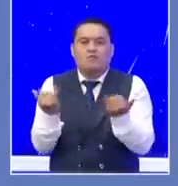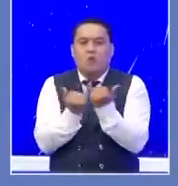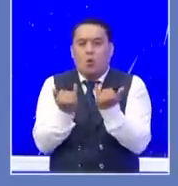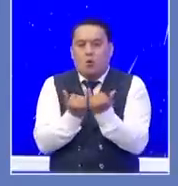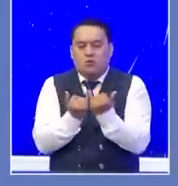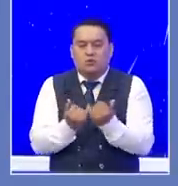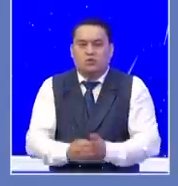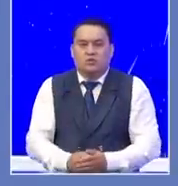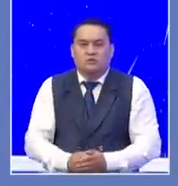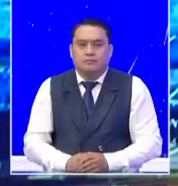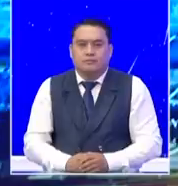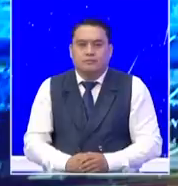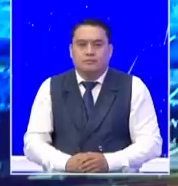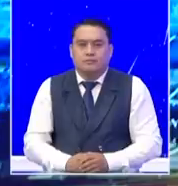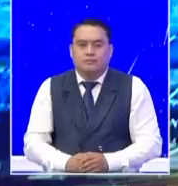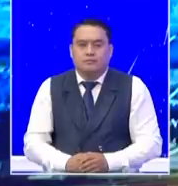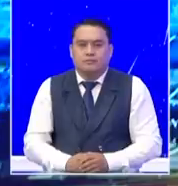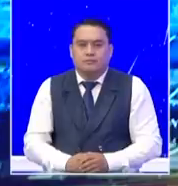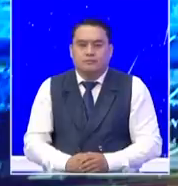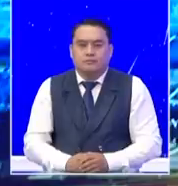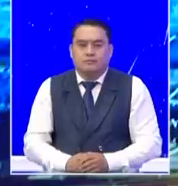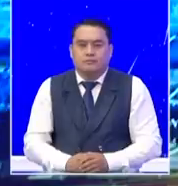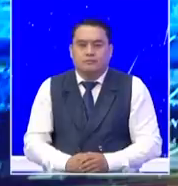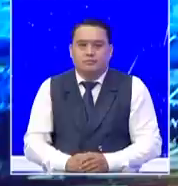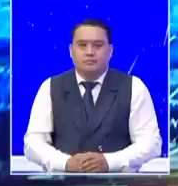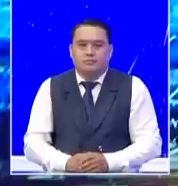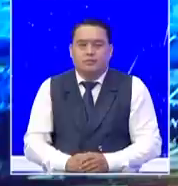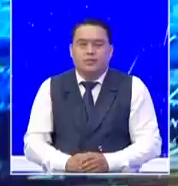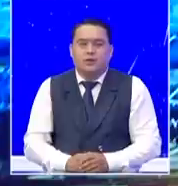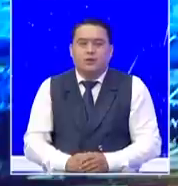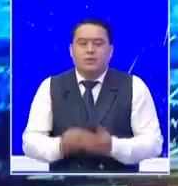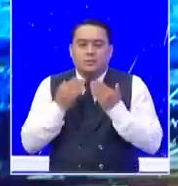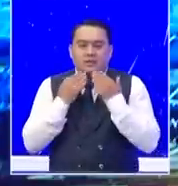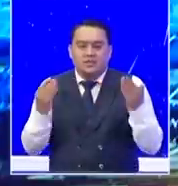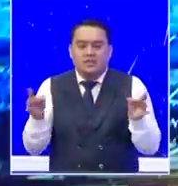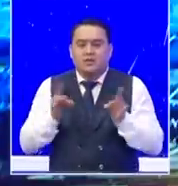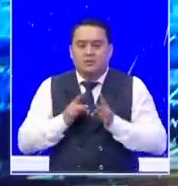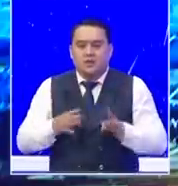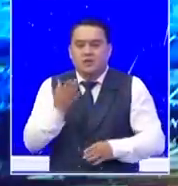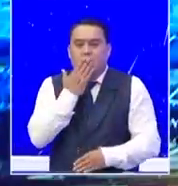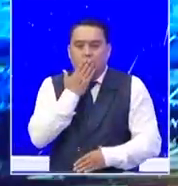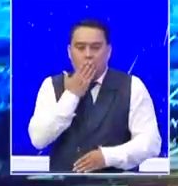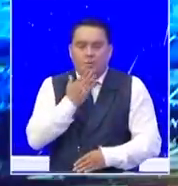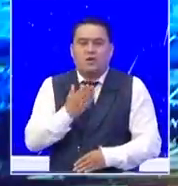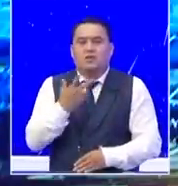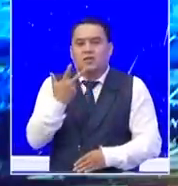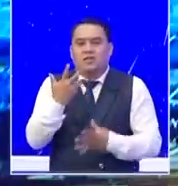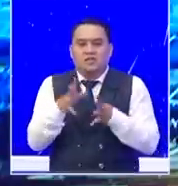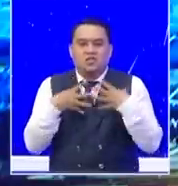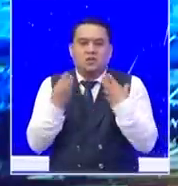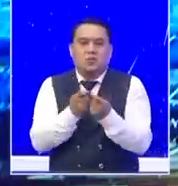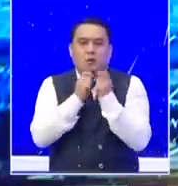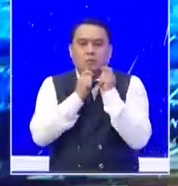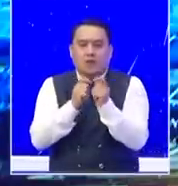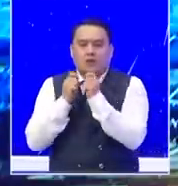период пандемии. Всем миром на квартиру. В последние дни священного месяца Рамазан сразу три семьи стали